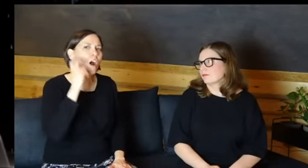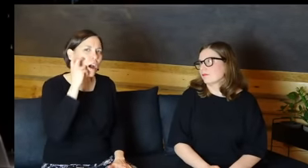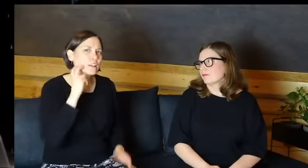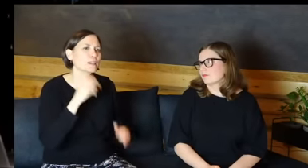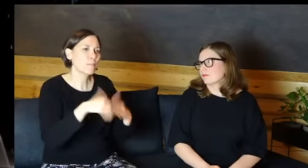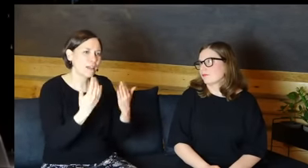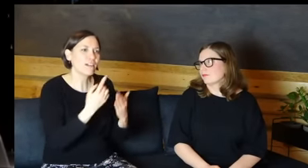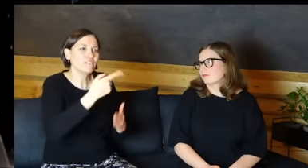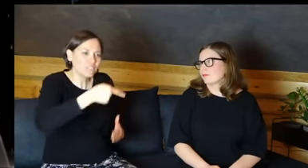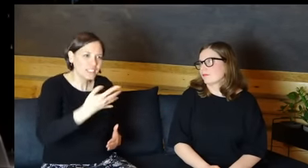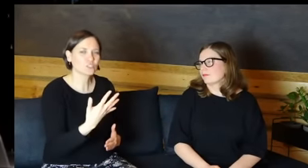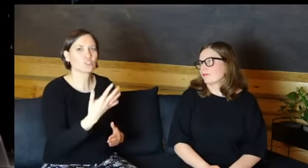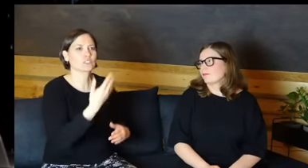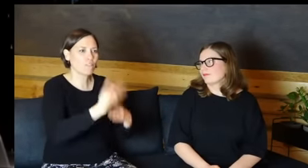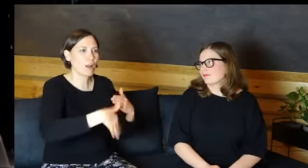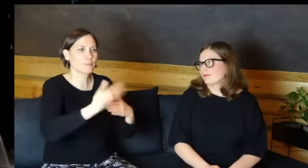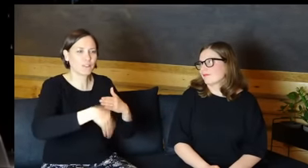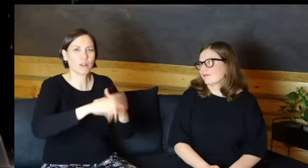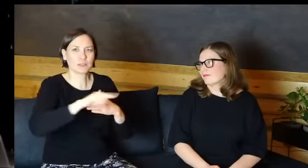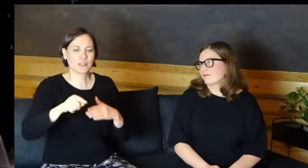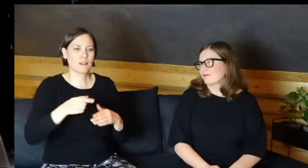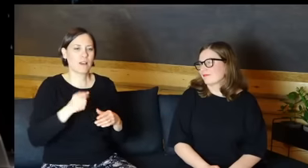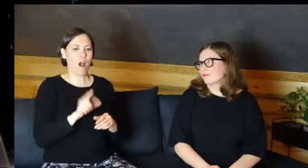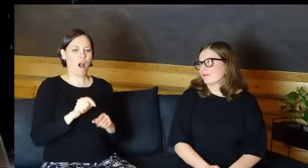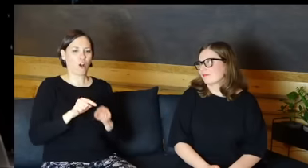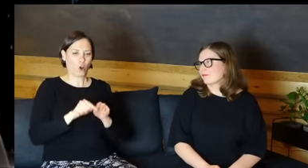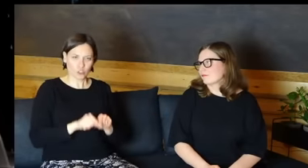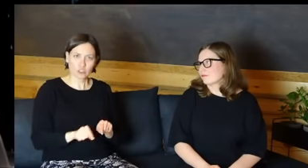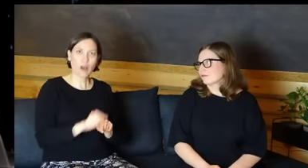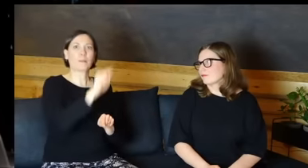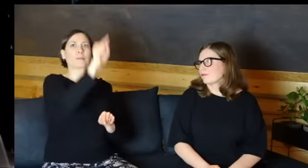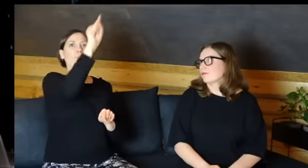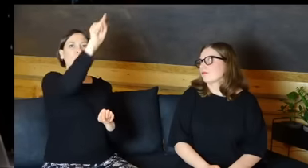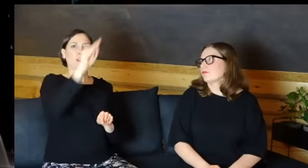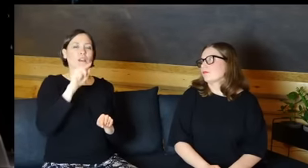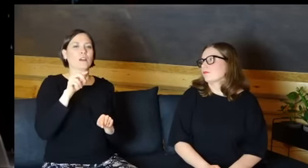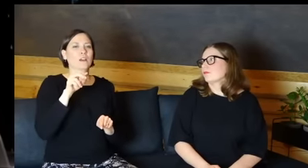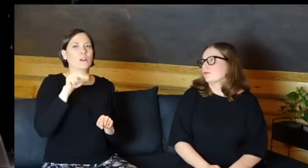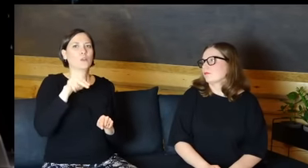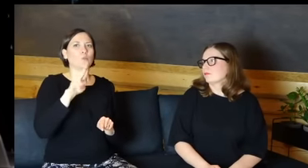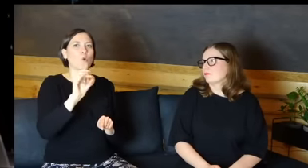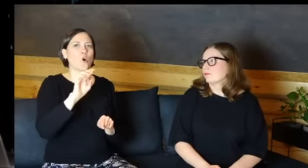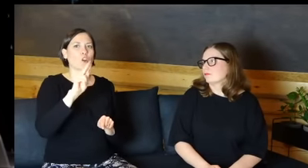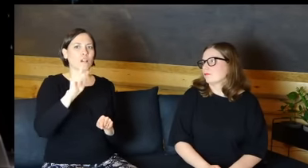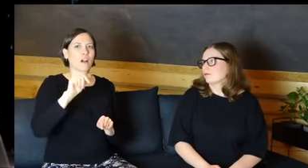eri puolilla Suomea. Hangosta Nuorgamiin, niin kuin tuossa julisteessa taitaa sanoa.